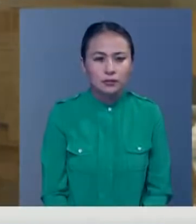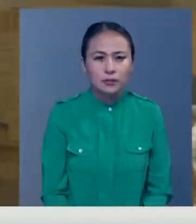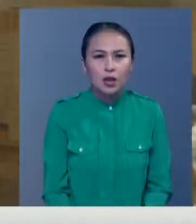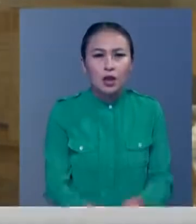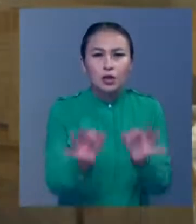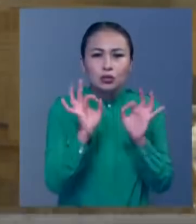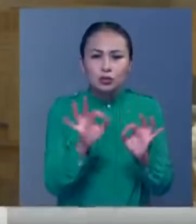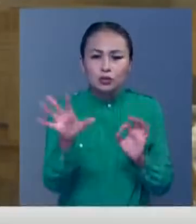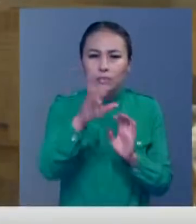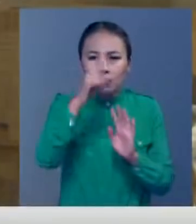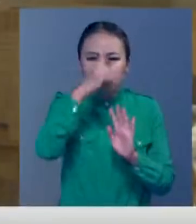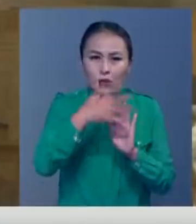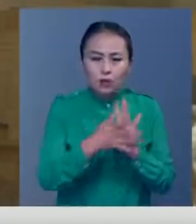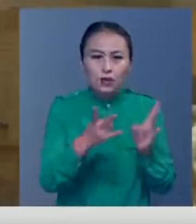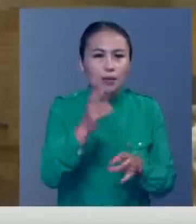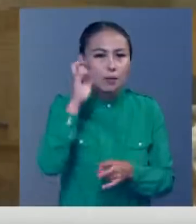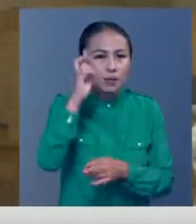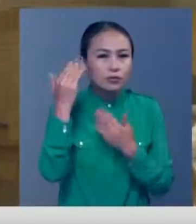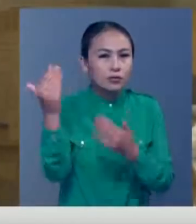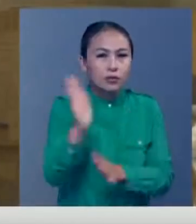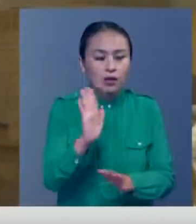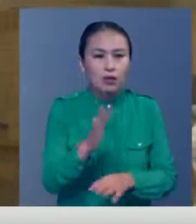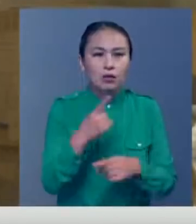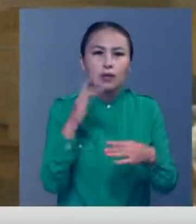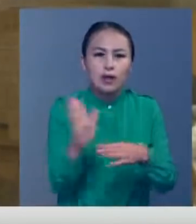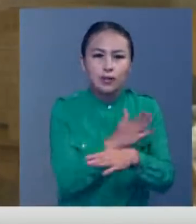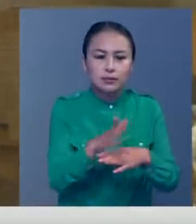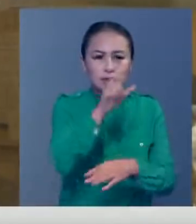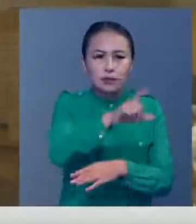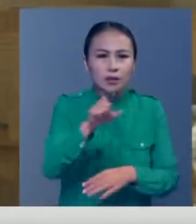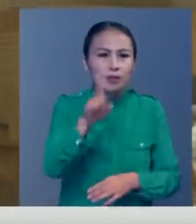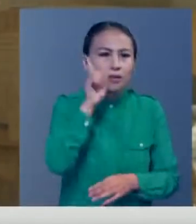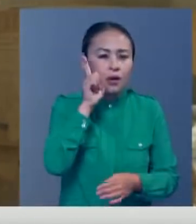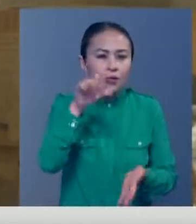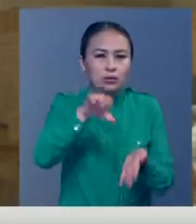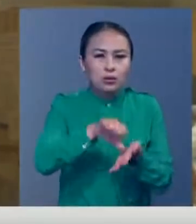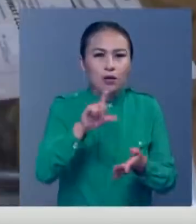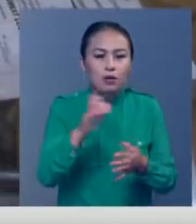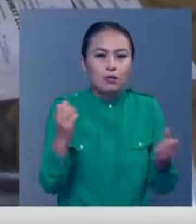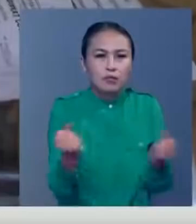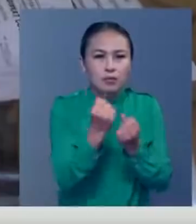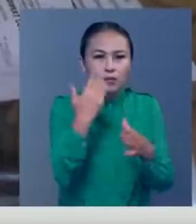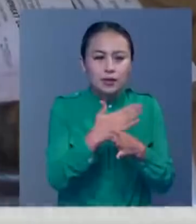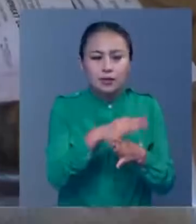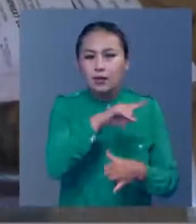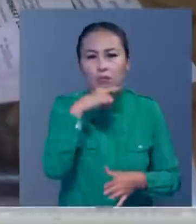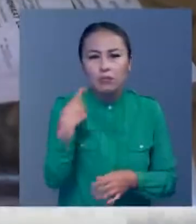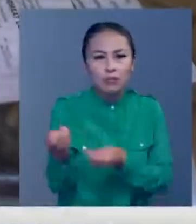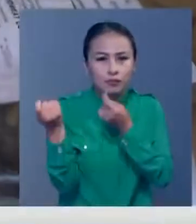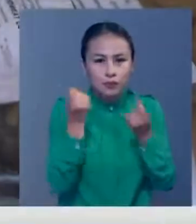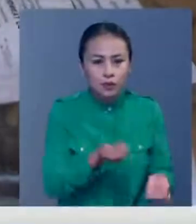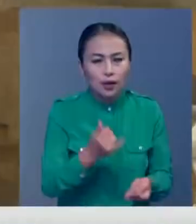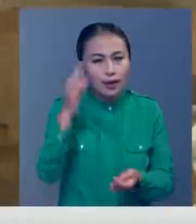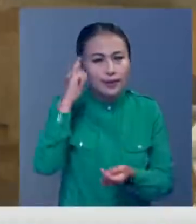Дұрыс түсіну қажет. Бұл мемлекеттің көмегі емес, Ресейдегі еріктілер қозғалысының мүшелері білдірген материалдық қолдау деп қабылдаңыз. Яғни